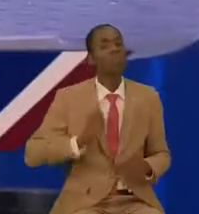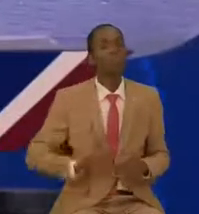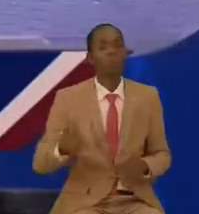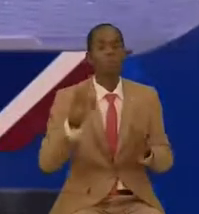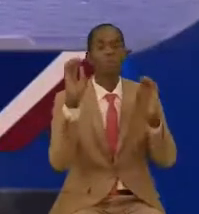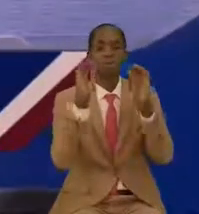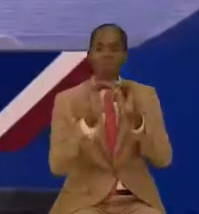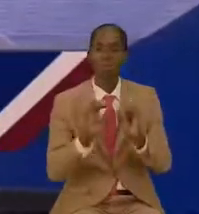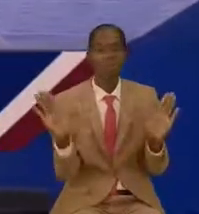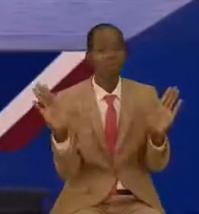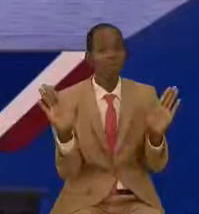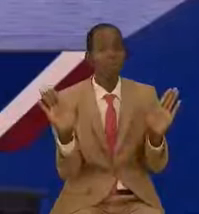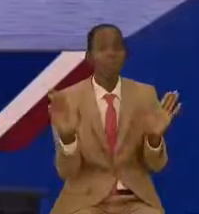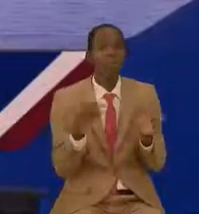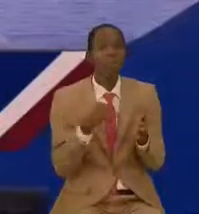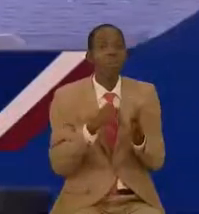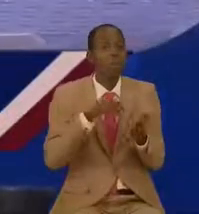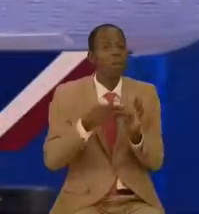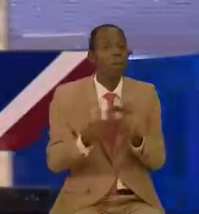mais si vous faites circoncis,